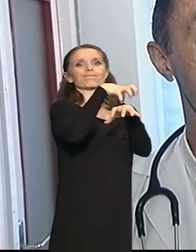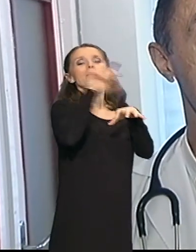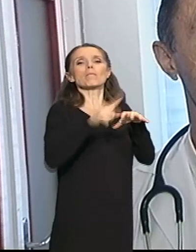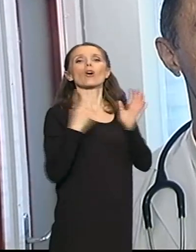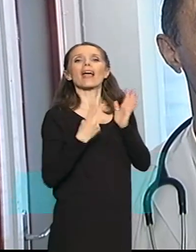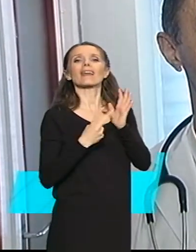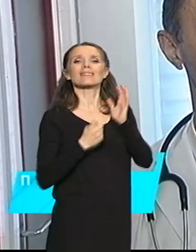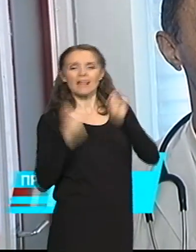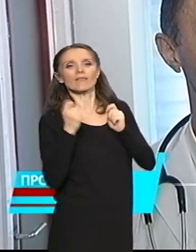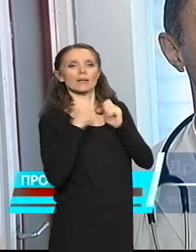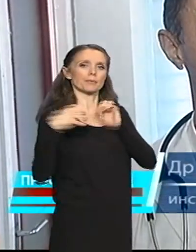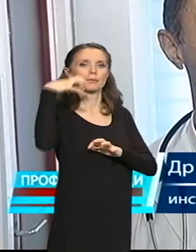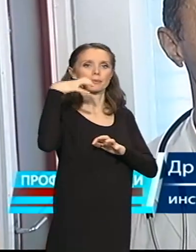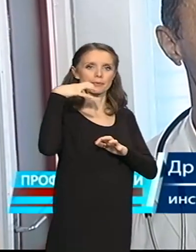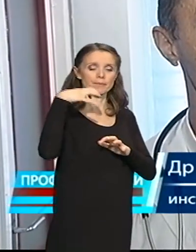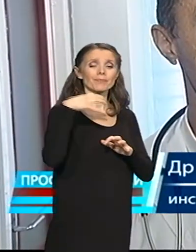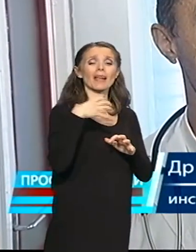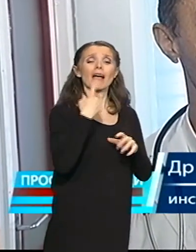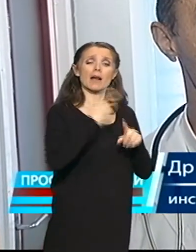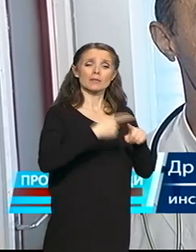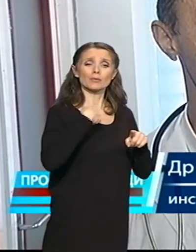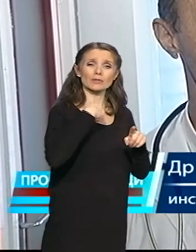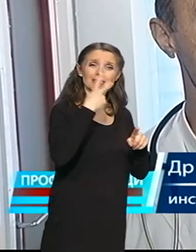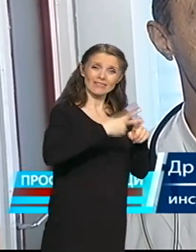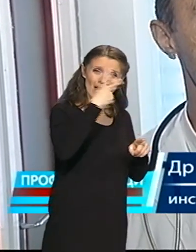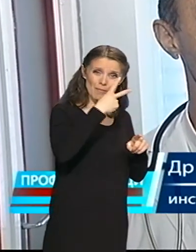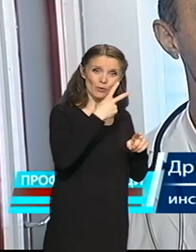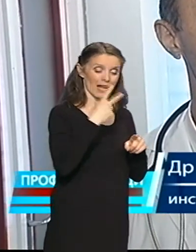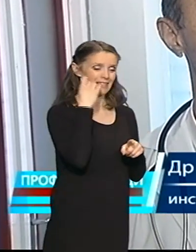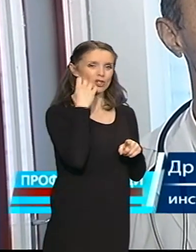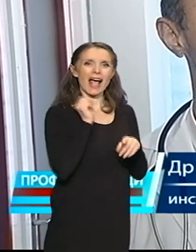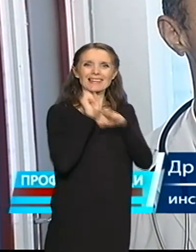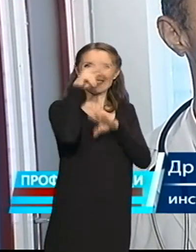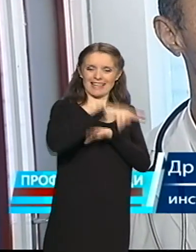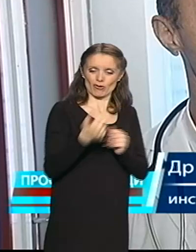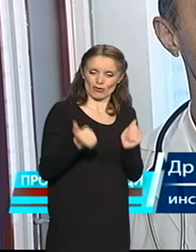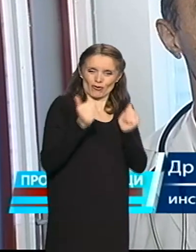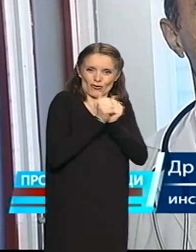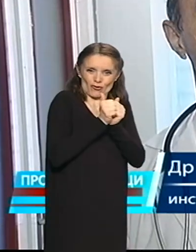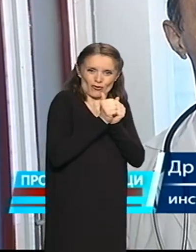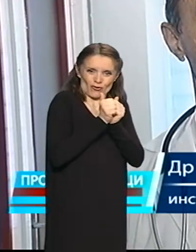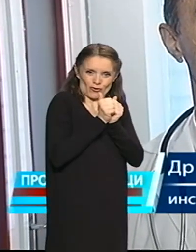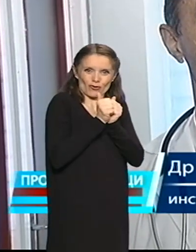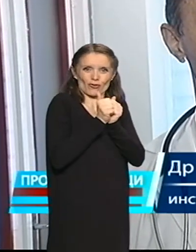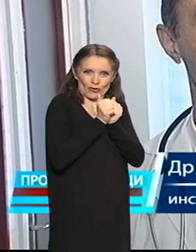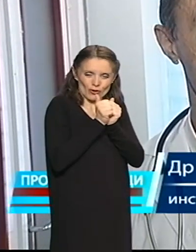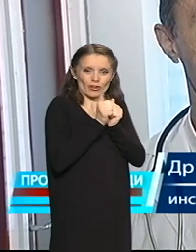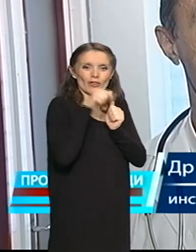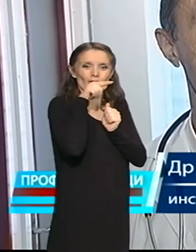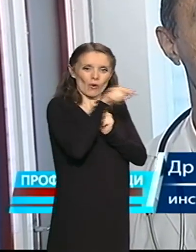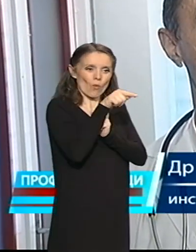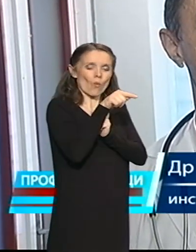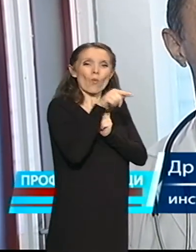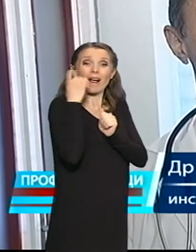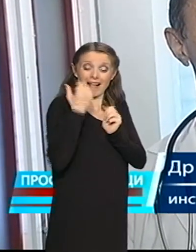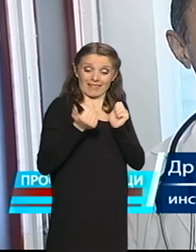konopci, imao sam dva puta da je, pošto kad skačete tandeme, vi ne pakujete uvek svoj padobran, on sam dva puta u tandemima